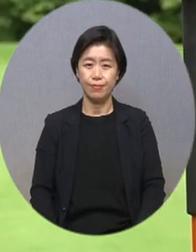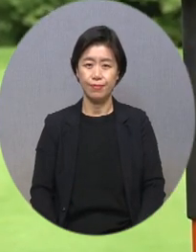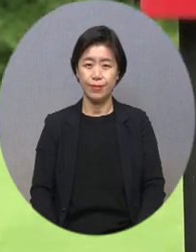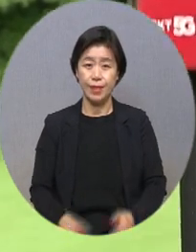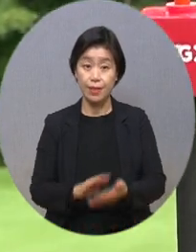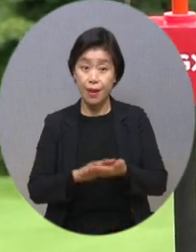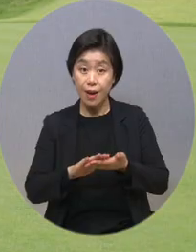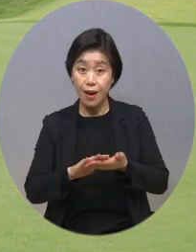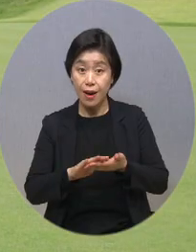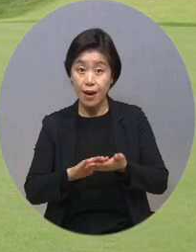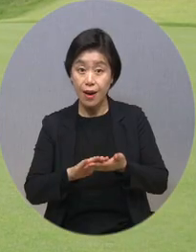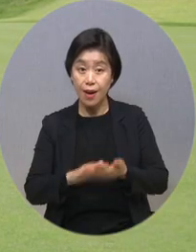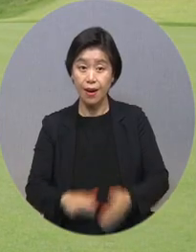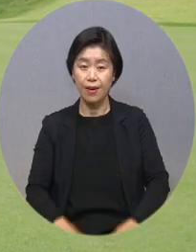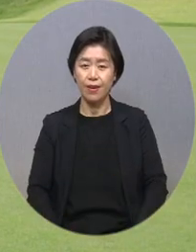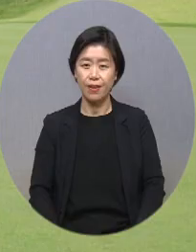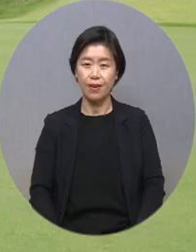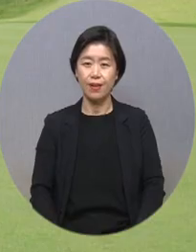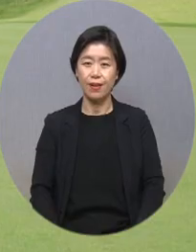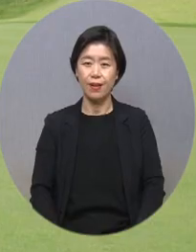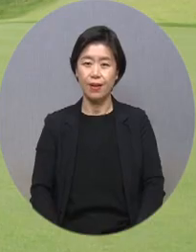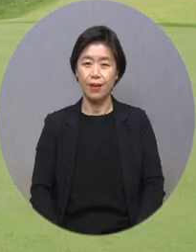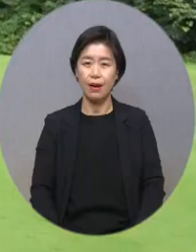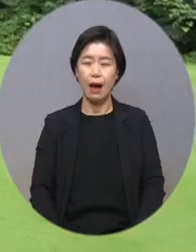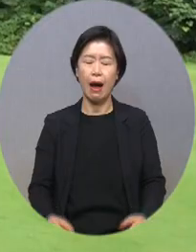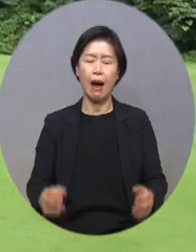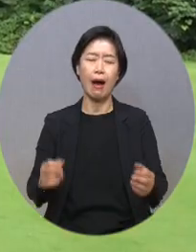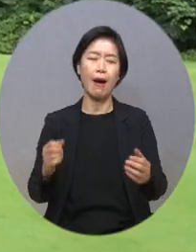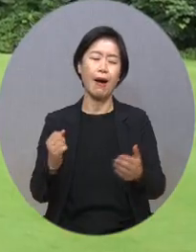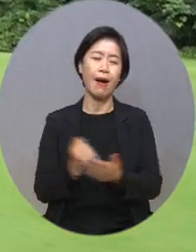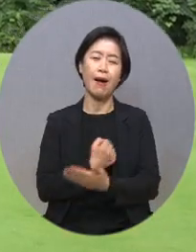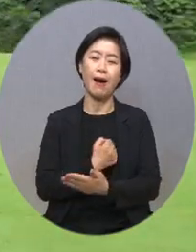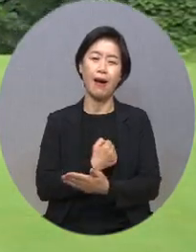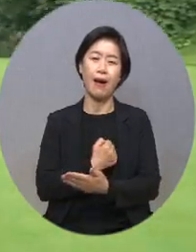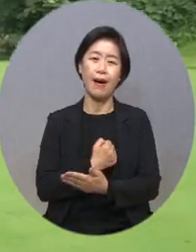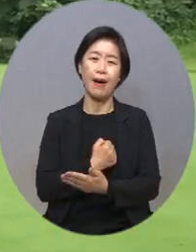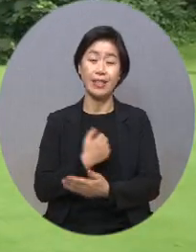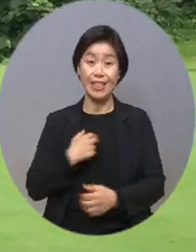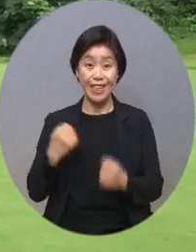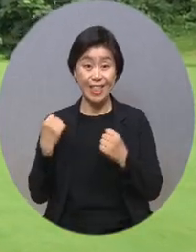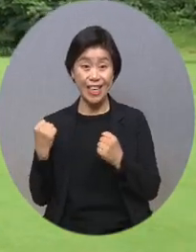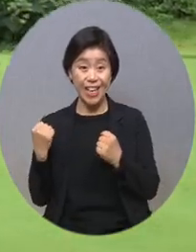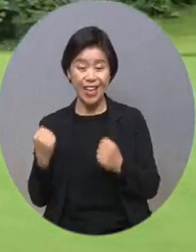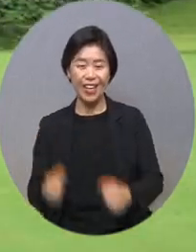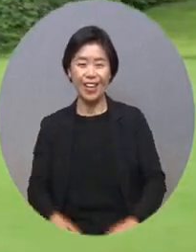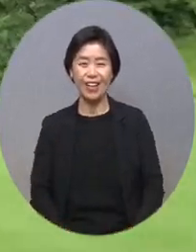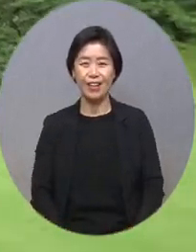나이스, 오! 우와! 나이스, 오! 우와!